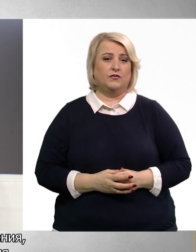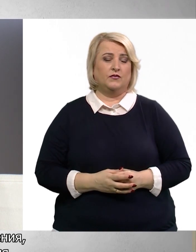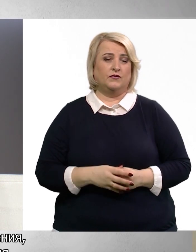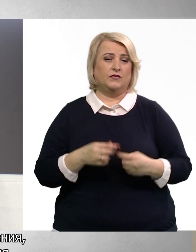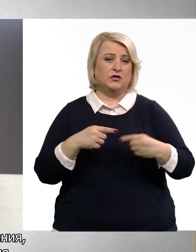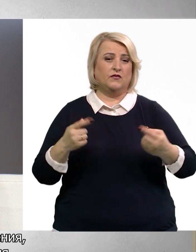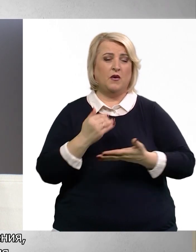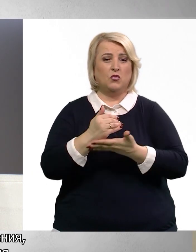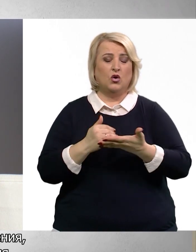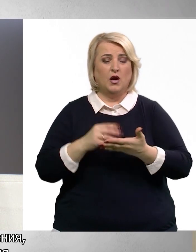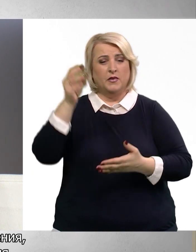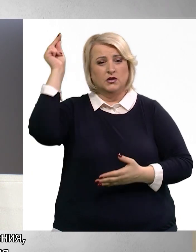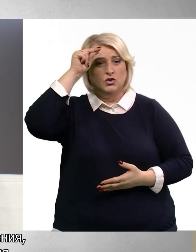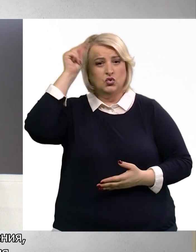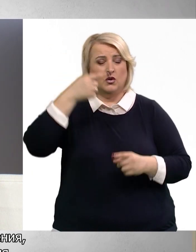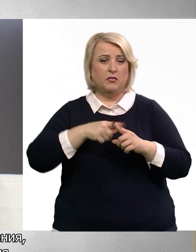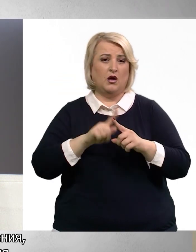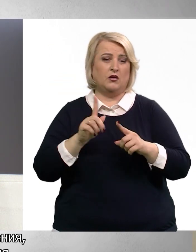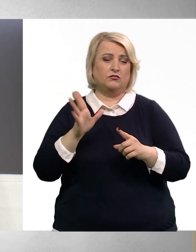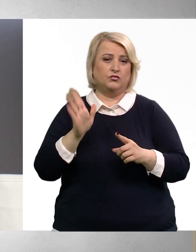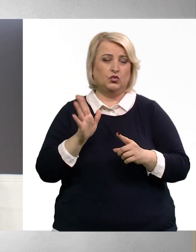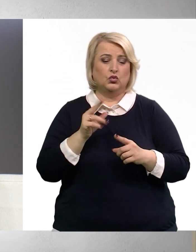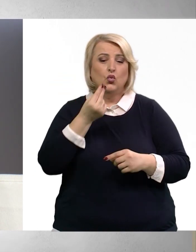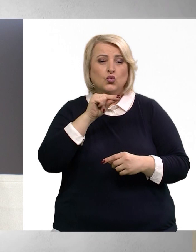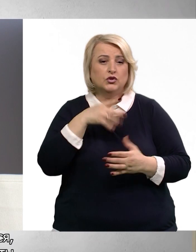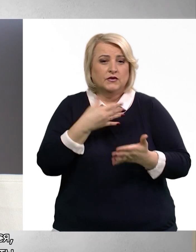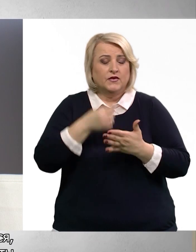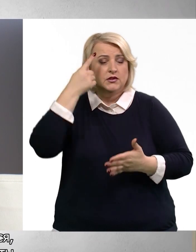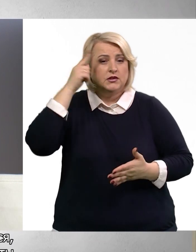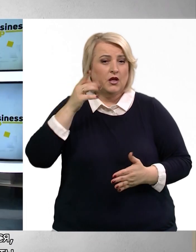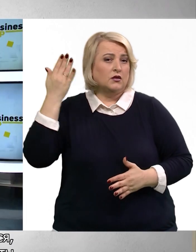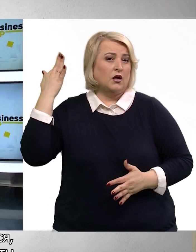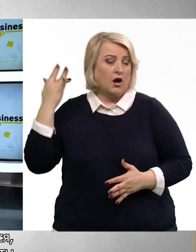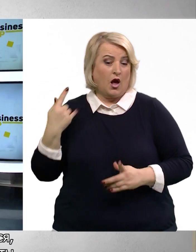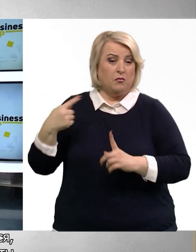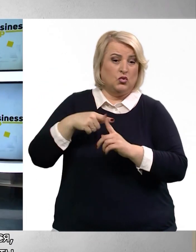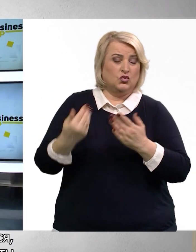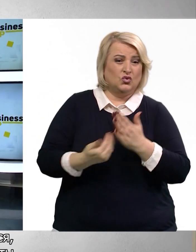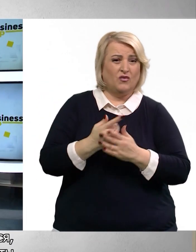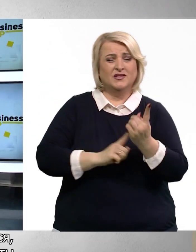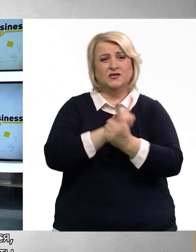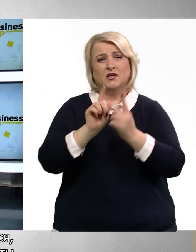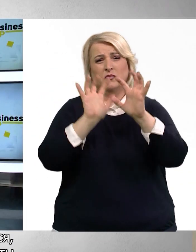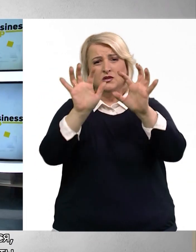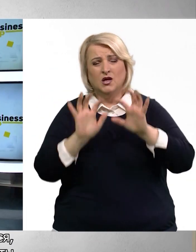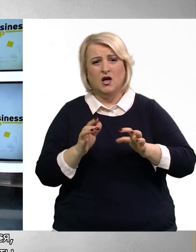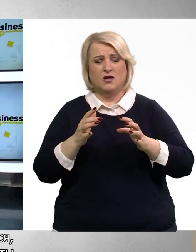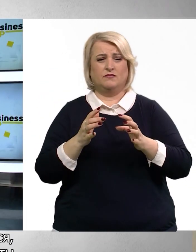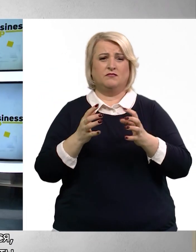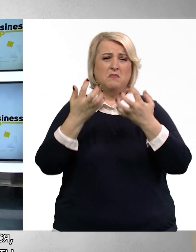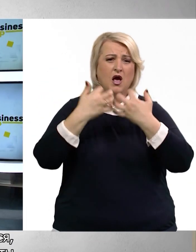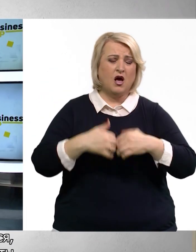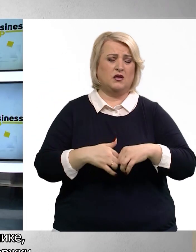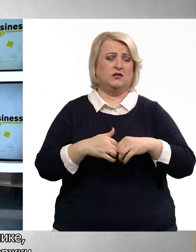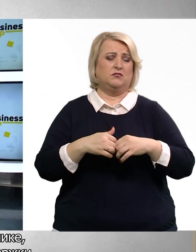de studii care le-ar actualiza cunoștințele existente din trecut. Se schimbă bun. Legislația, se schimbă mecanismele de